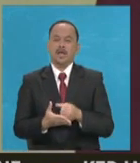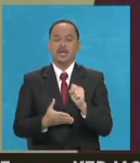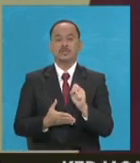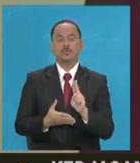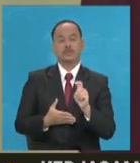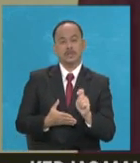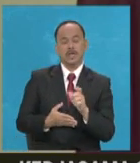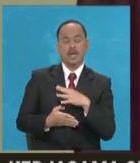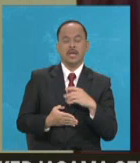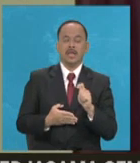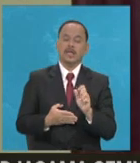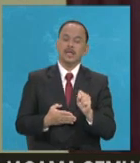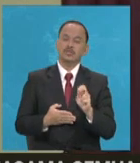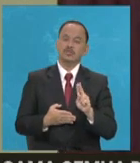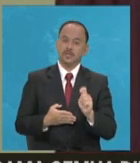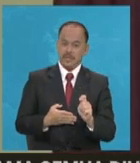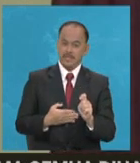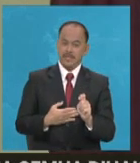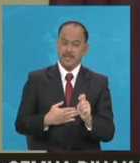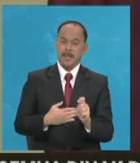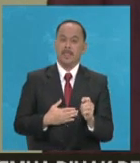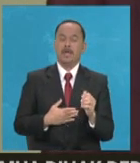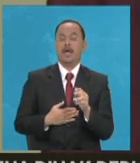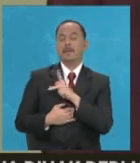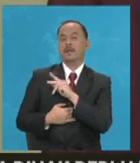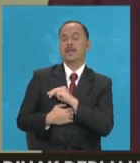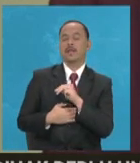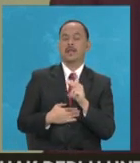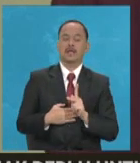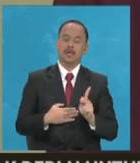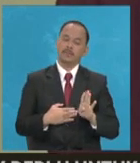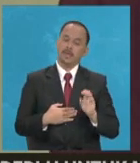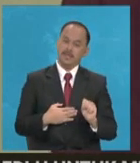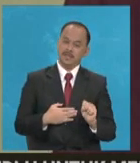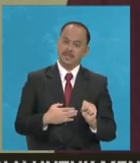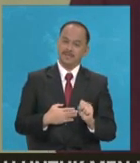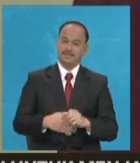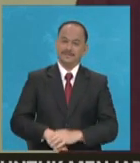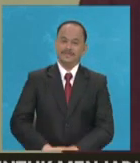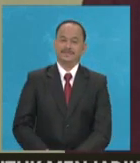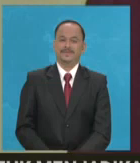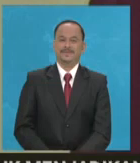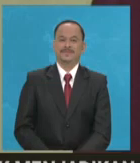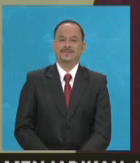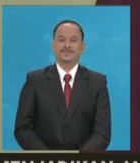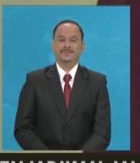tetap dan timbangan Setia Usaha tetap Kementerian Kebudayaan beliau dan sukat